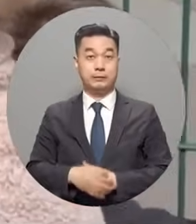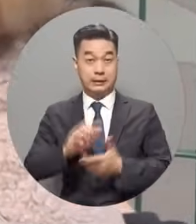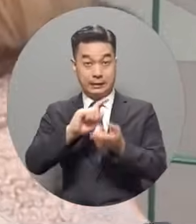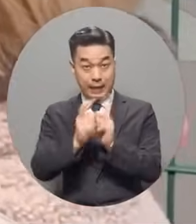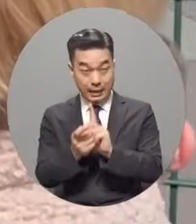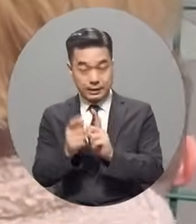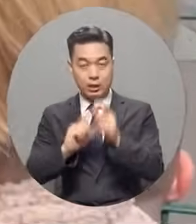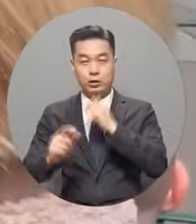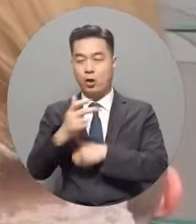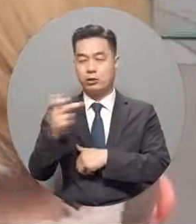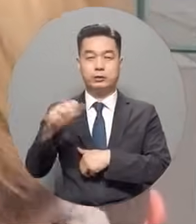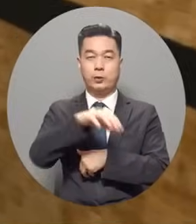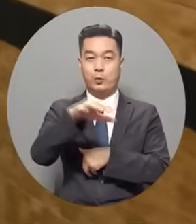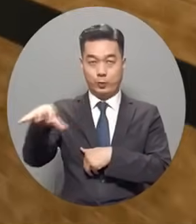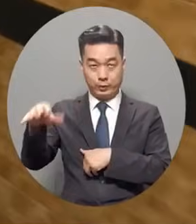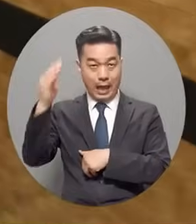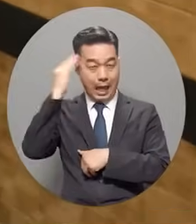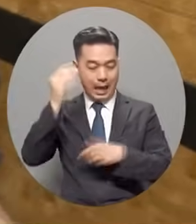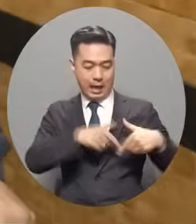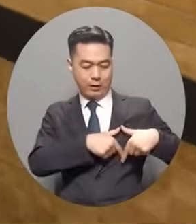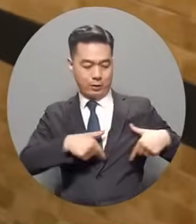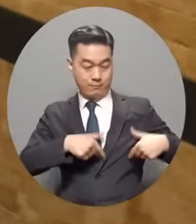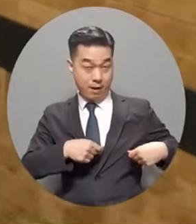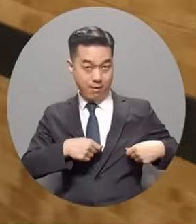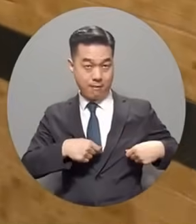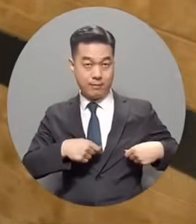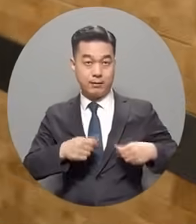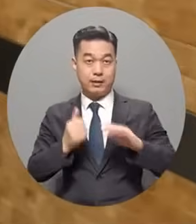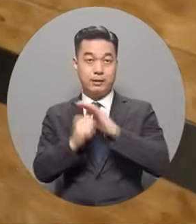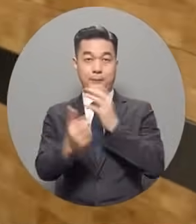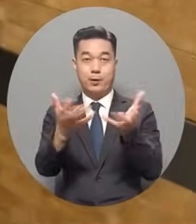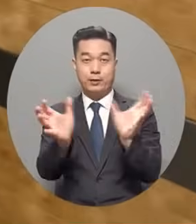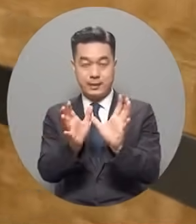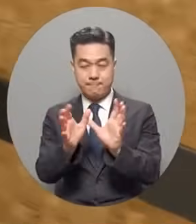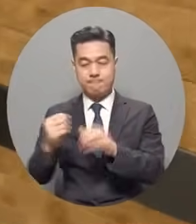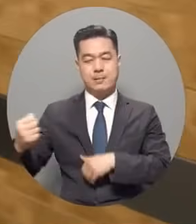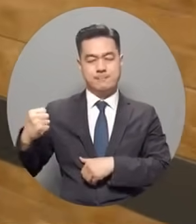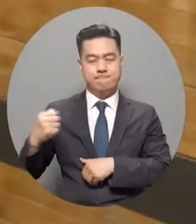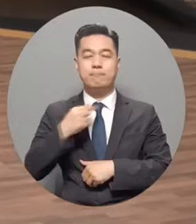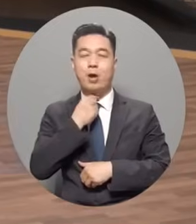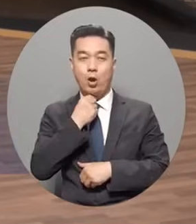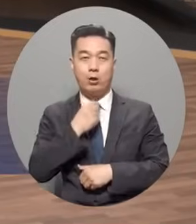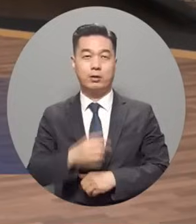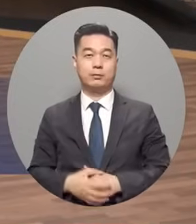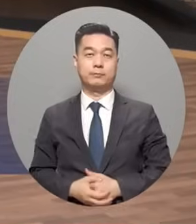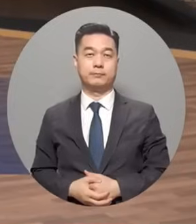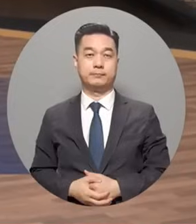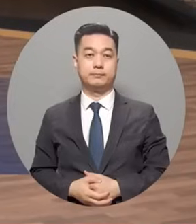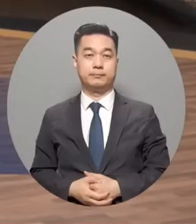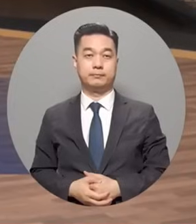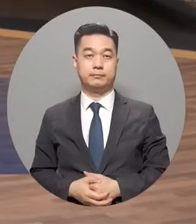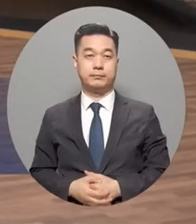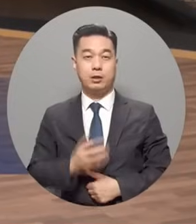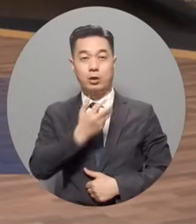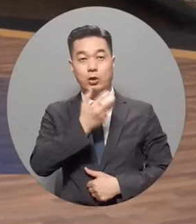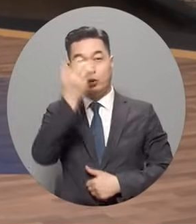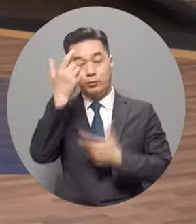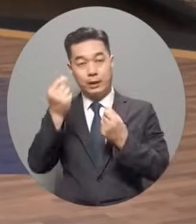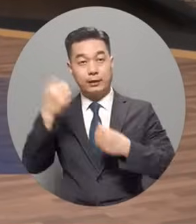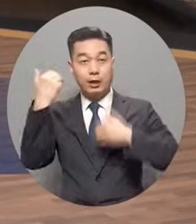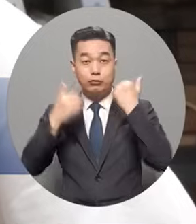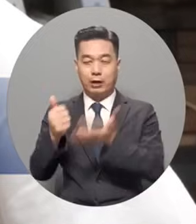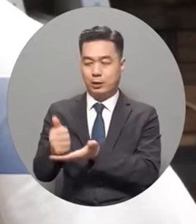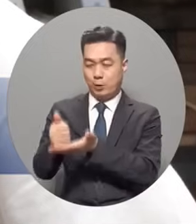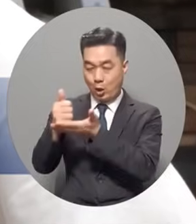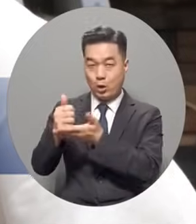무대에서 태극마크를 달고 이번엔 제대로 대표팀에 큰 힘이 되고 싶습니다. 꿈만 같을 것 같아요. 누구나 동경하는 손흥민 선수도